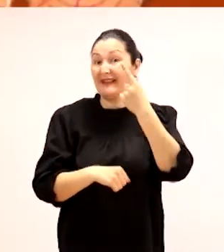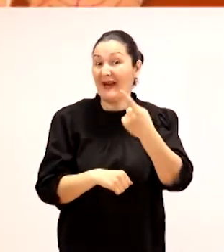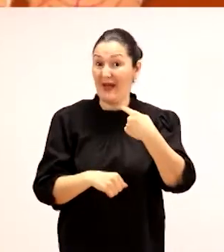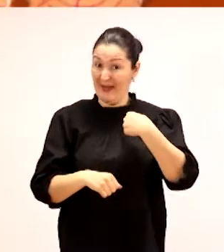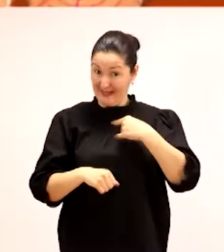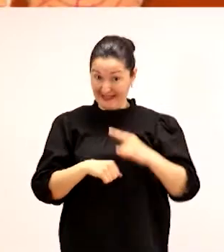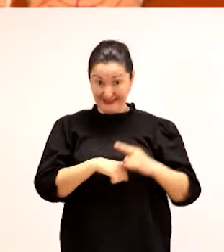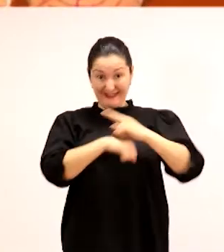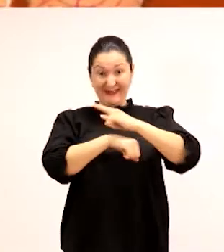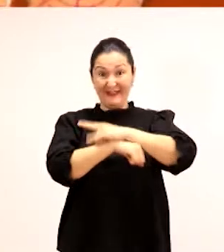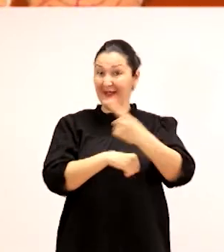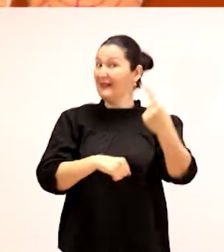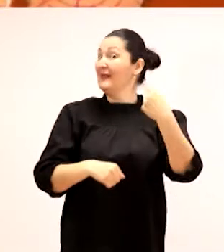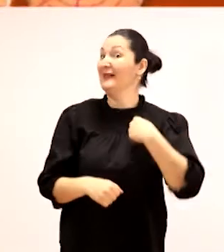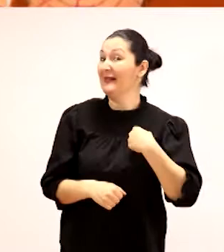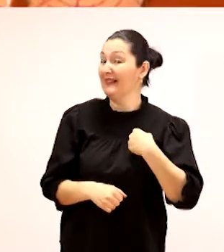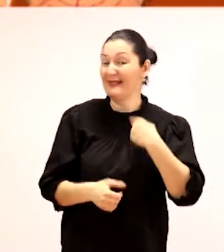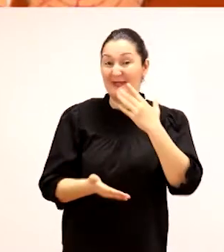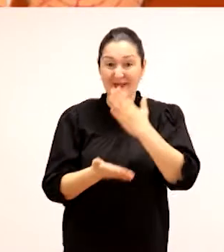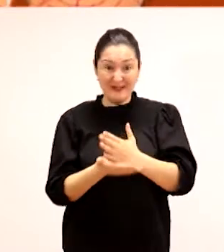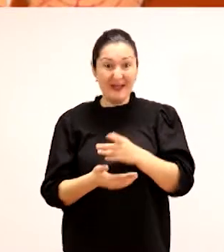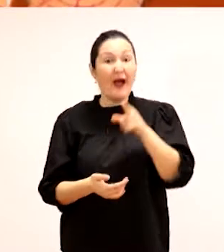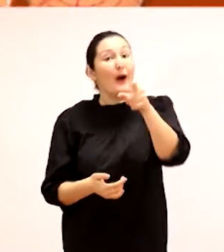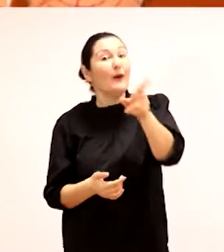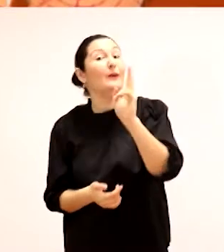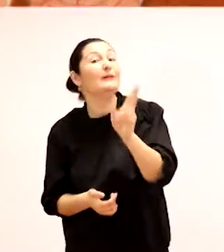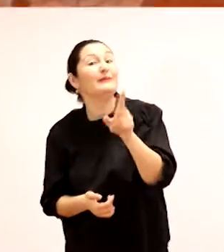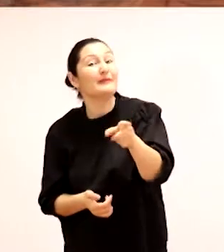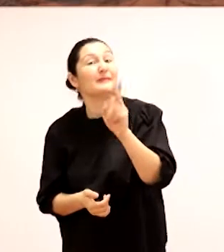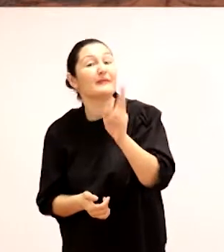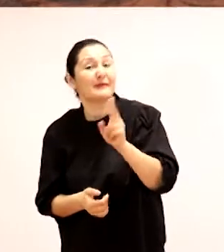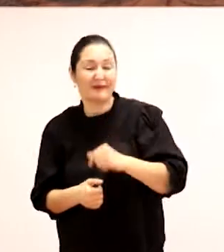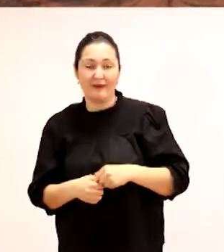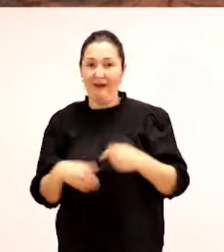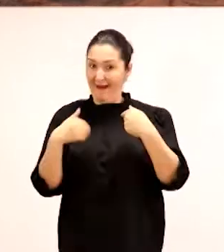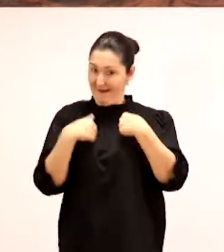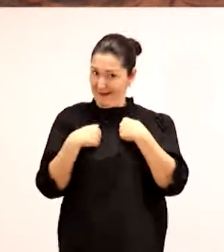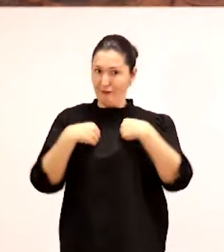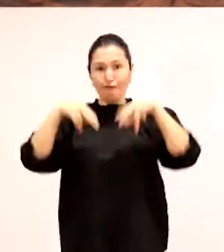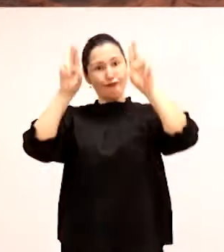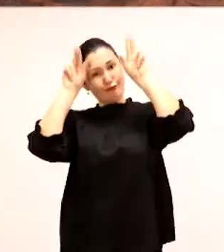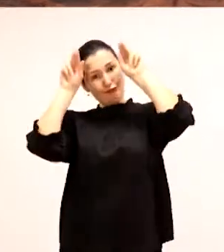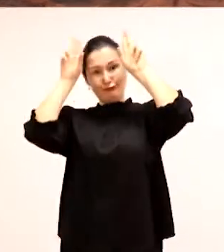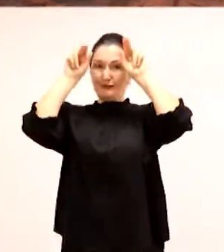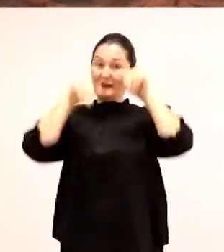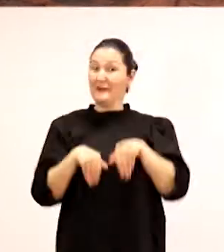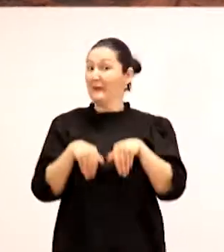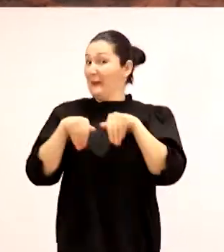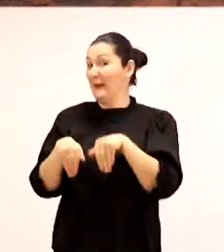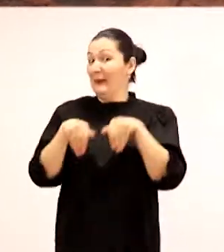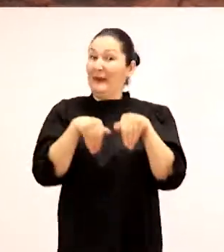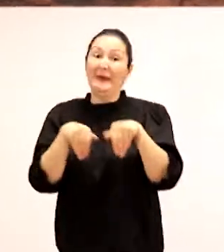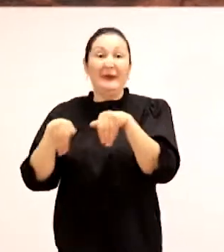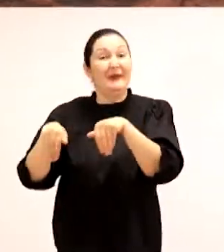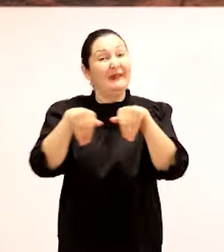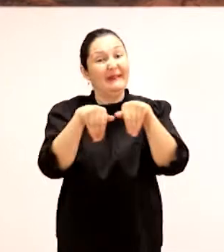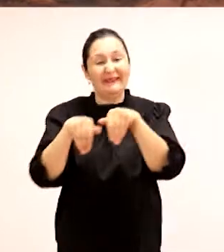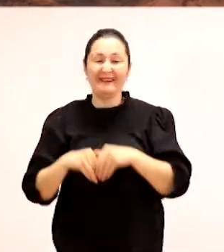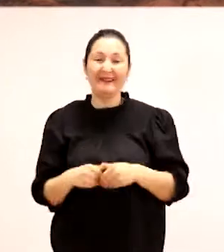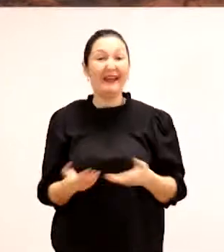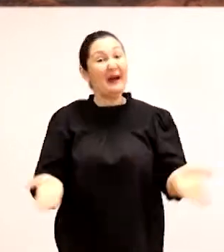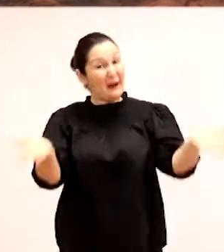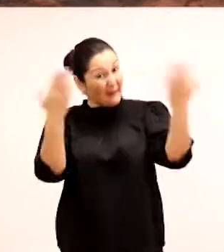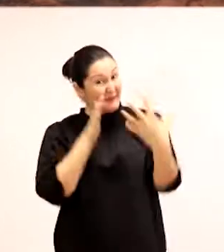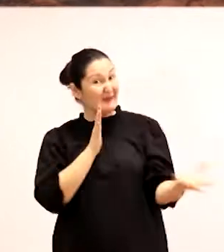«Я, лягушка-квакушка, а ты кто?» «А я, зайчик-побегайчик. Иди